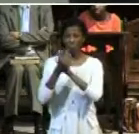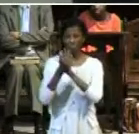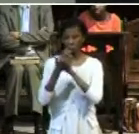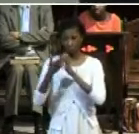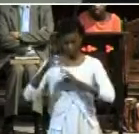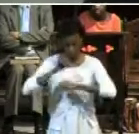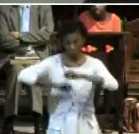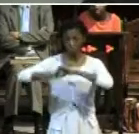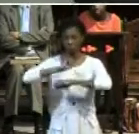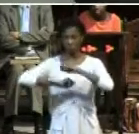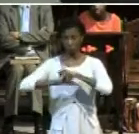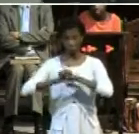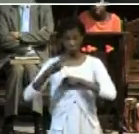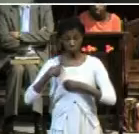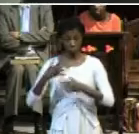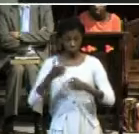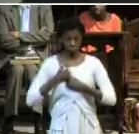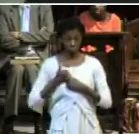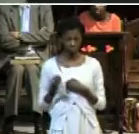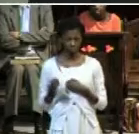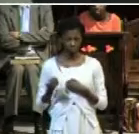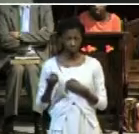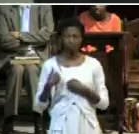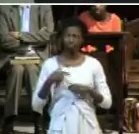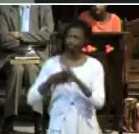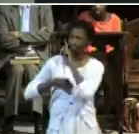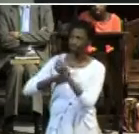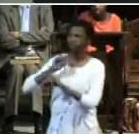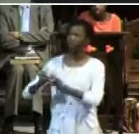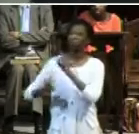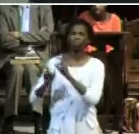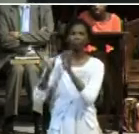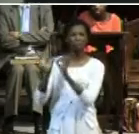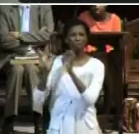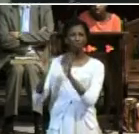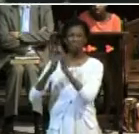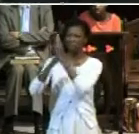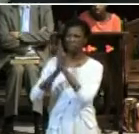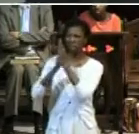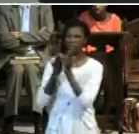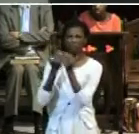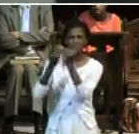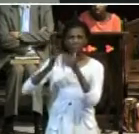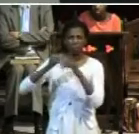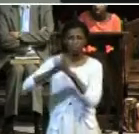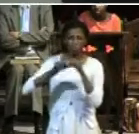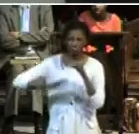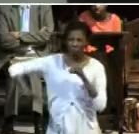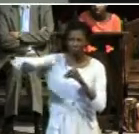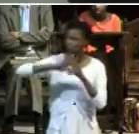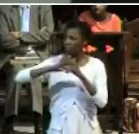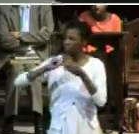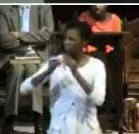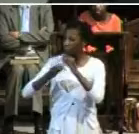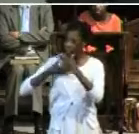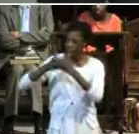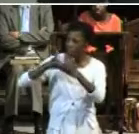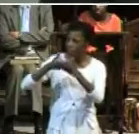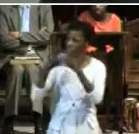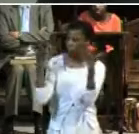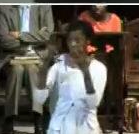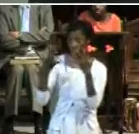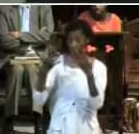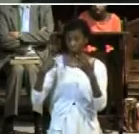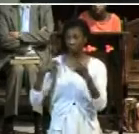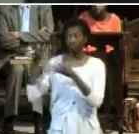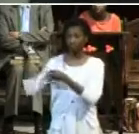assume. Et on lui a posé la question, quels sont les défis qui aujourd'hui sont de l'Église adventiste? Et j'ai envie de vous dire, au niveau mondial, les